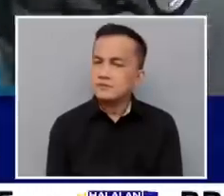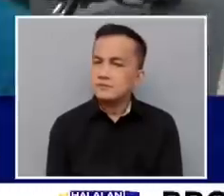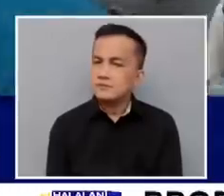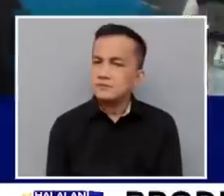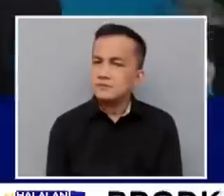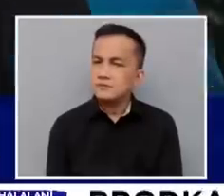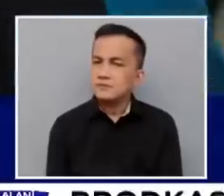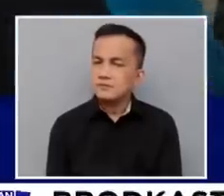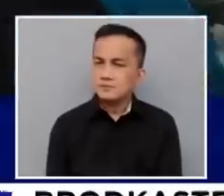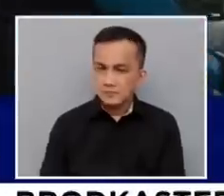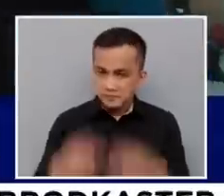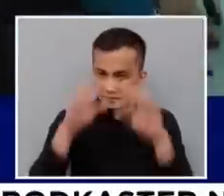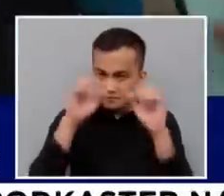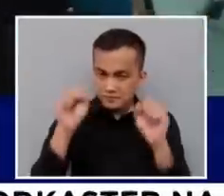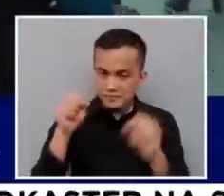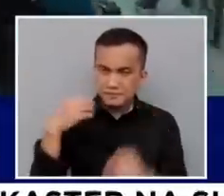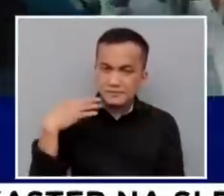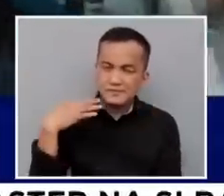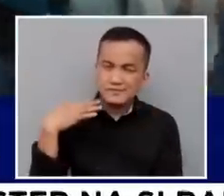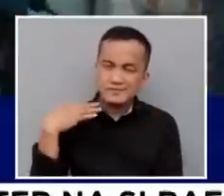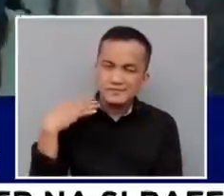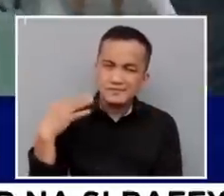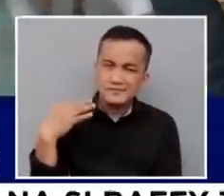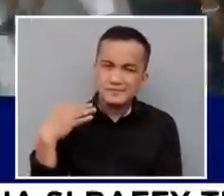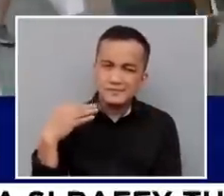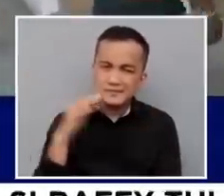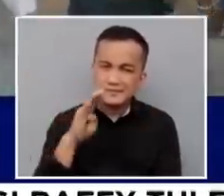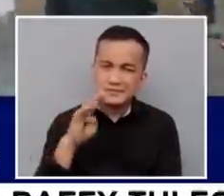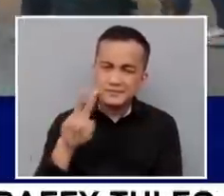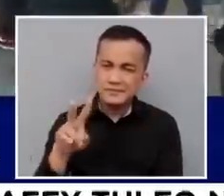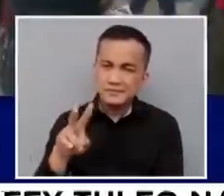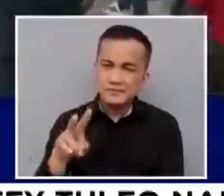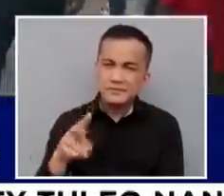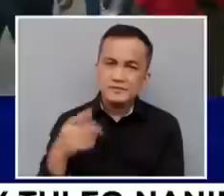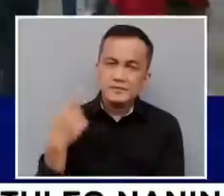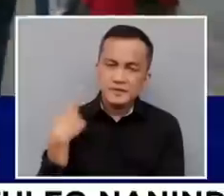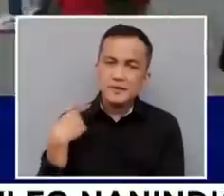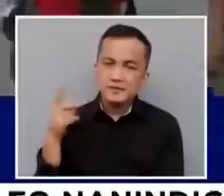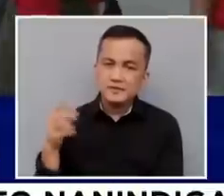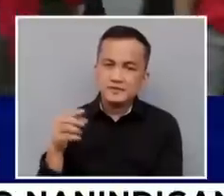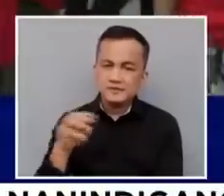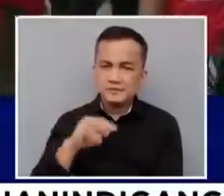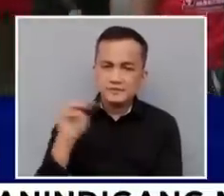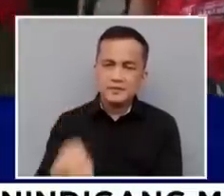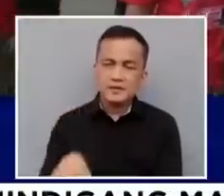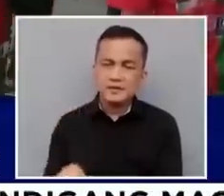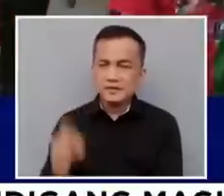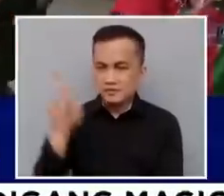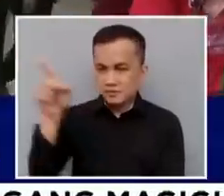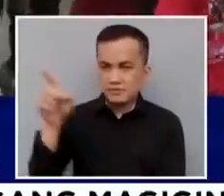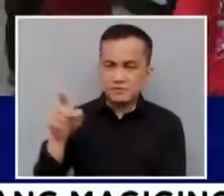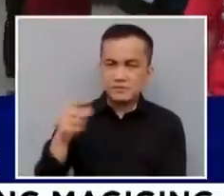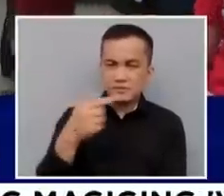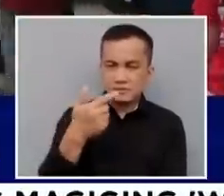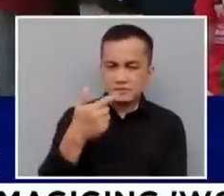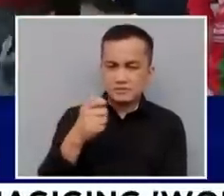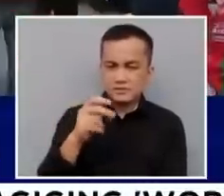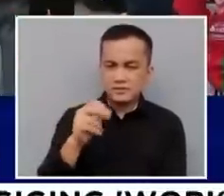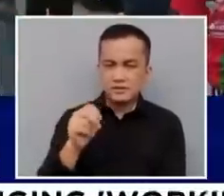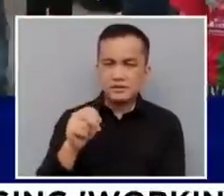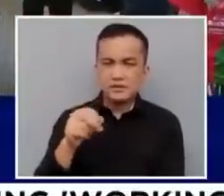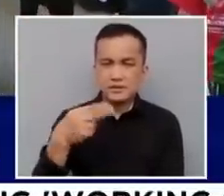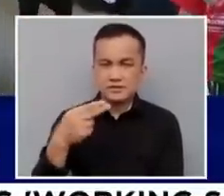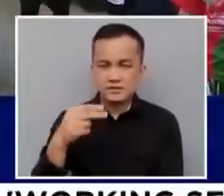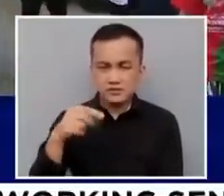presidential candidate muna. Candidate Bongbong Marcos, nandito sa Manila kasi nandun siya sa general headquarters